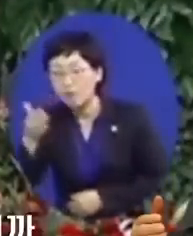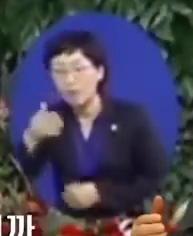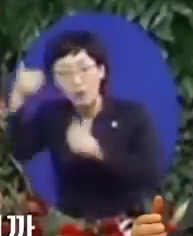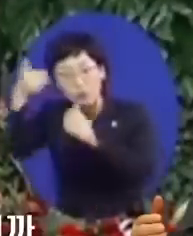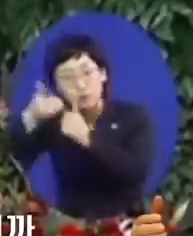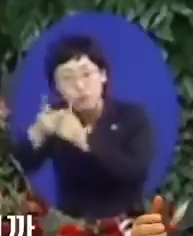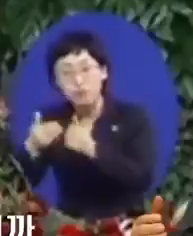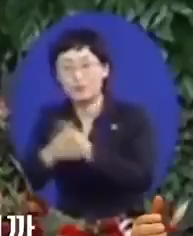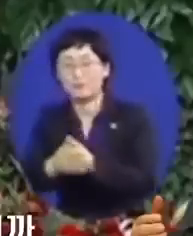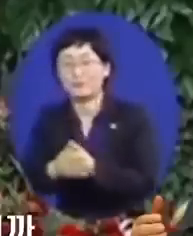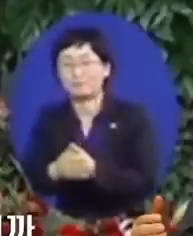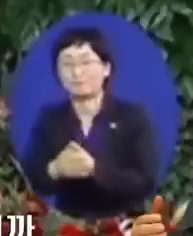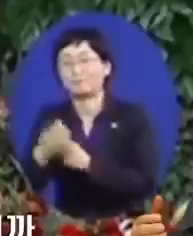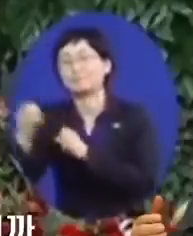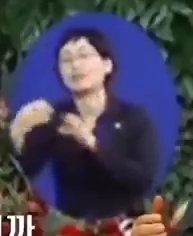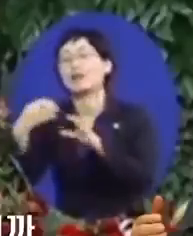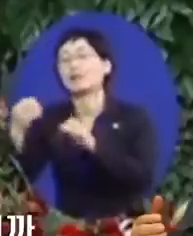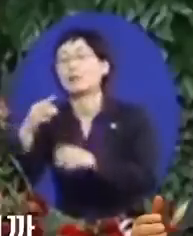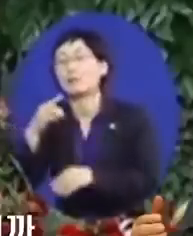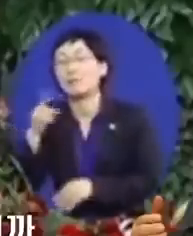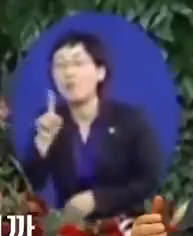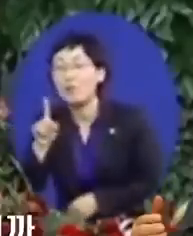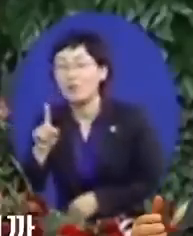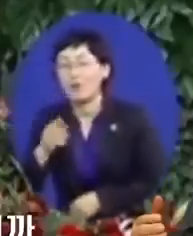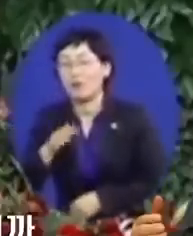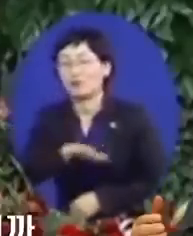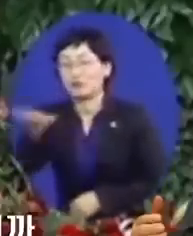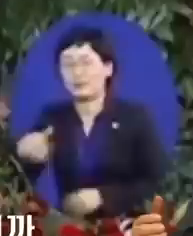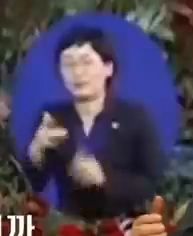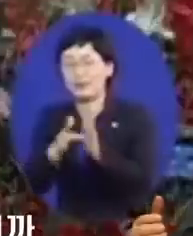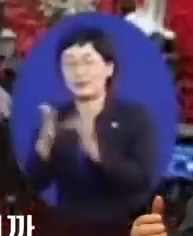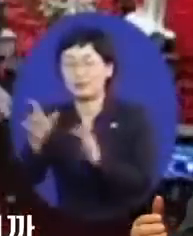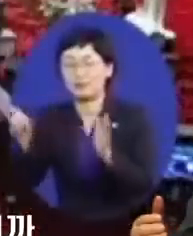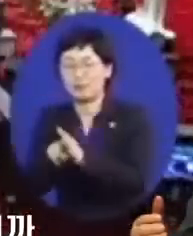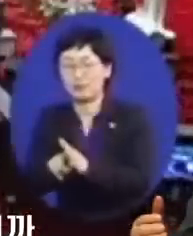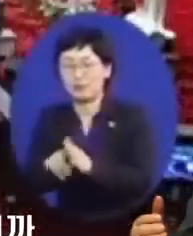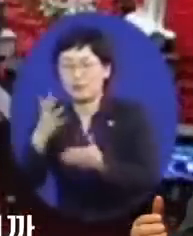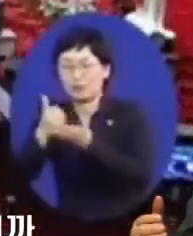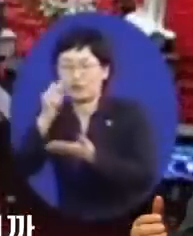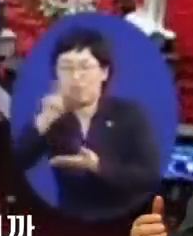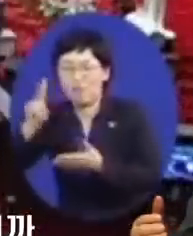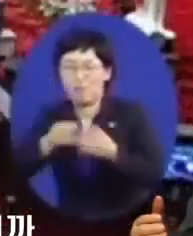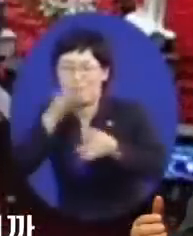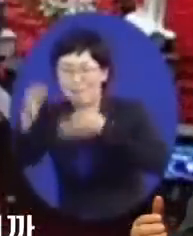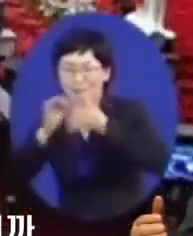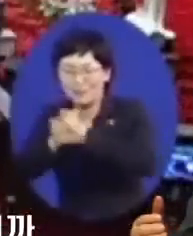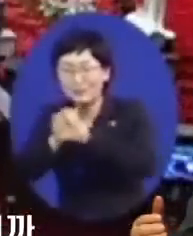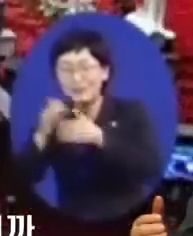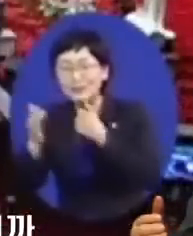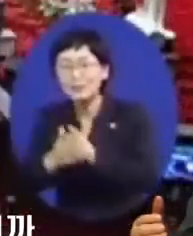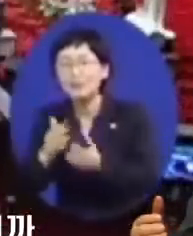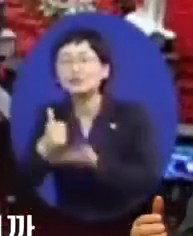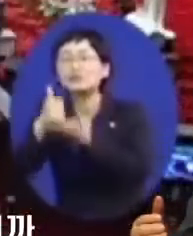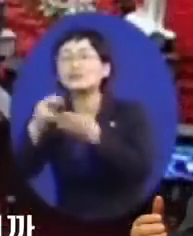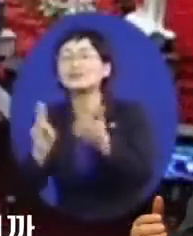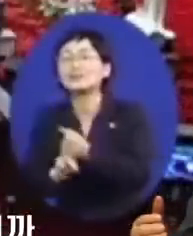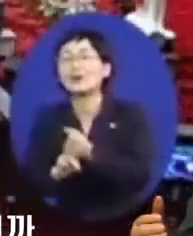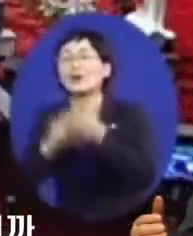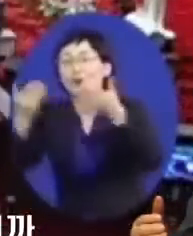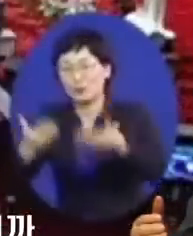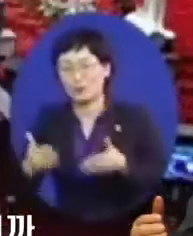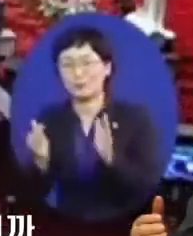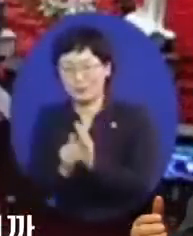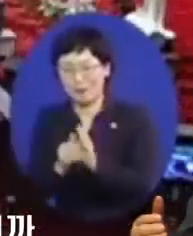묻기에 오직 대답하는 말은 우리는 예수님을 믿고 주님께 부르짖어 기도하니 주님이 기적을 베풀어